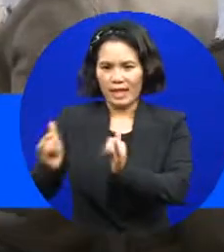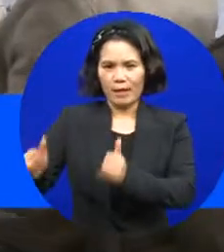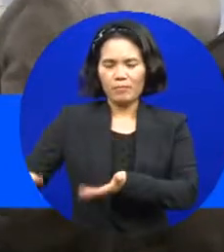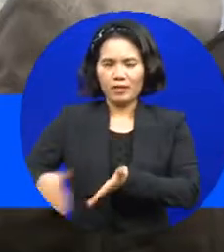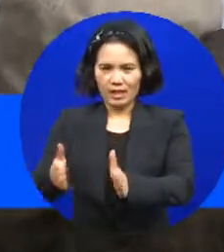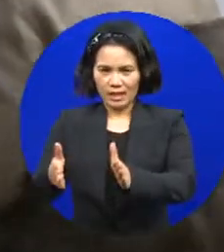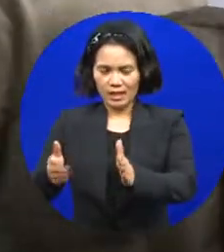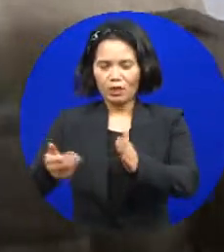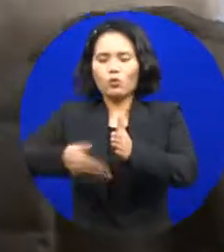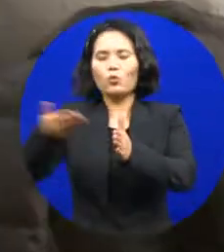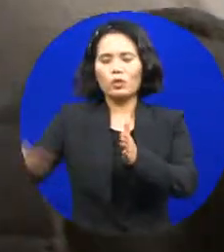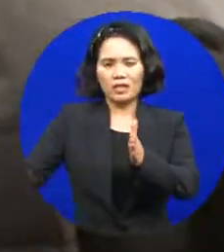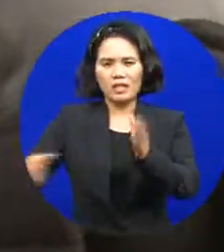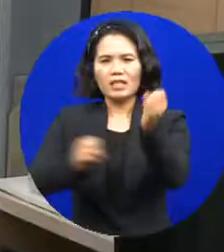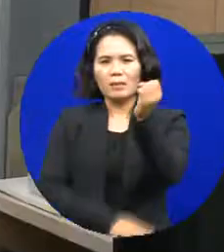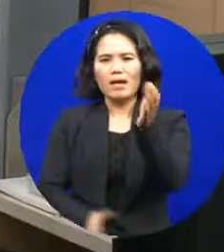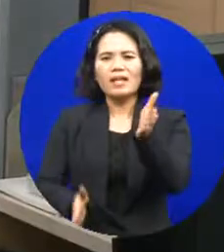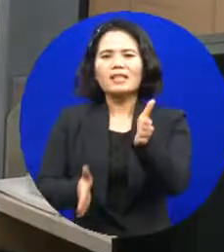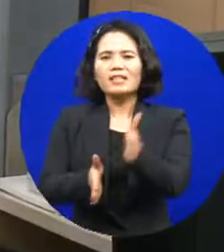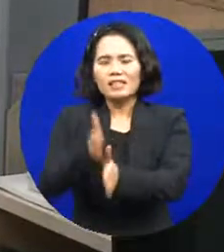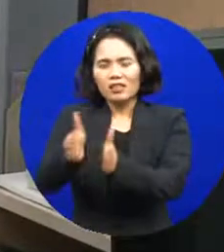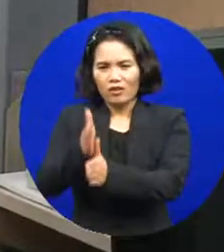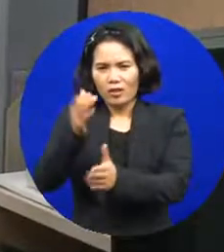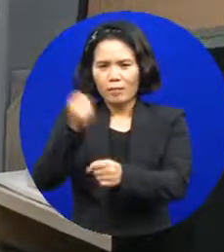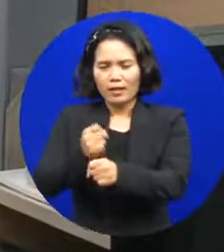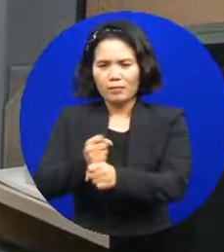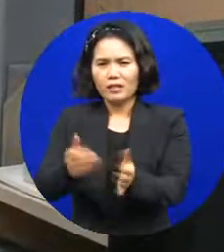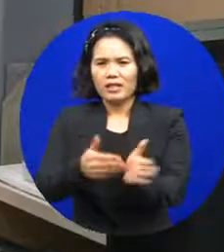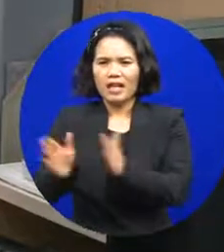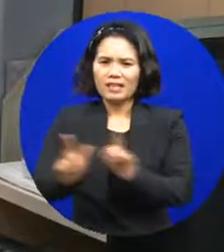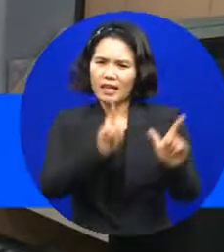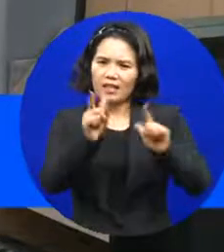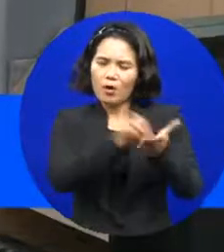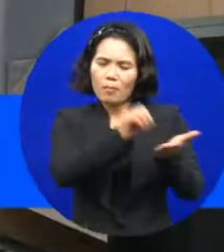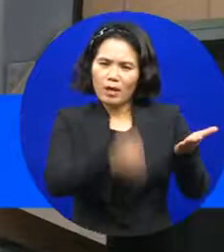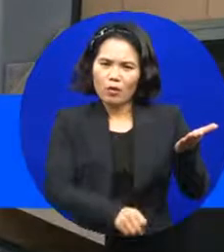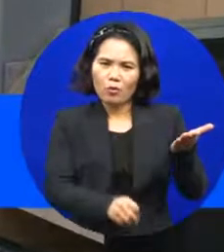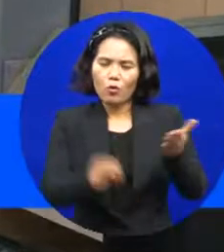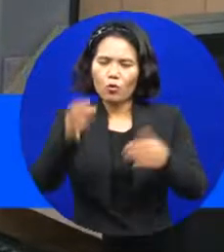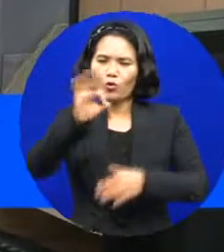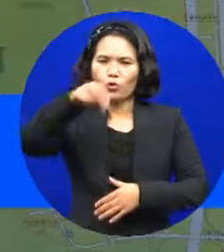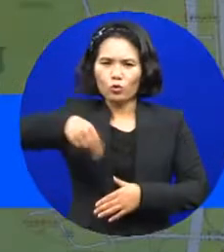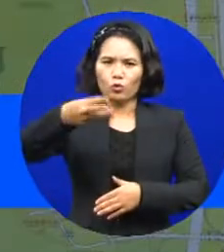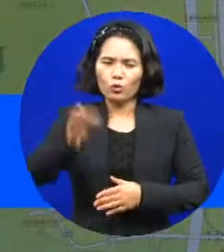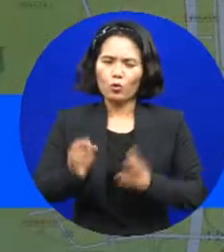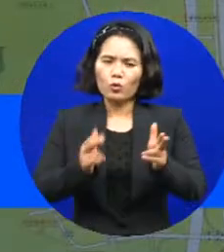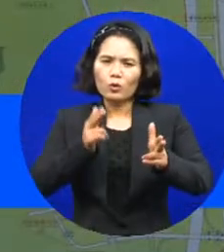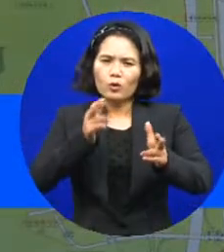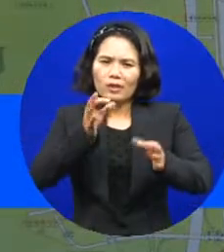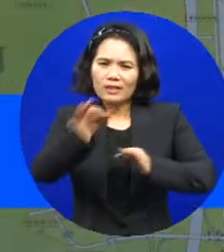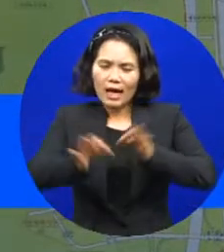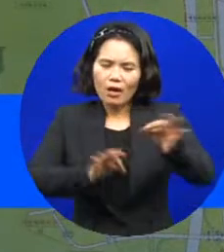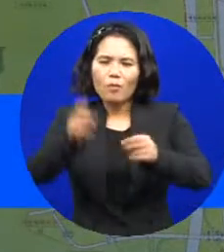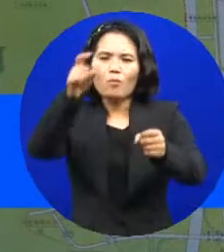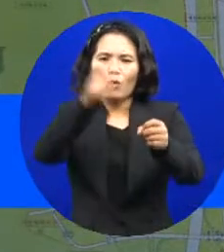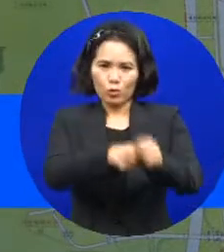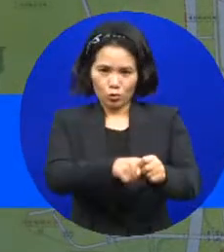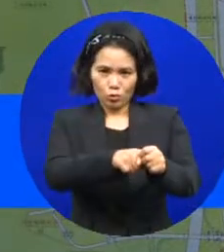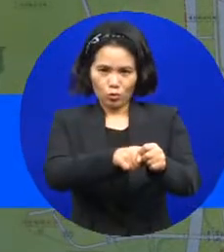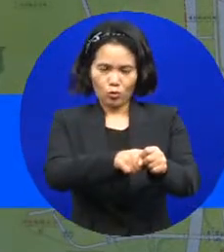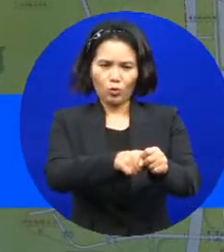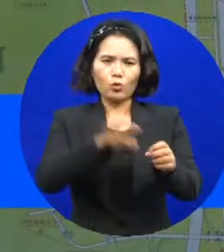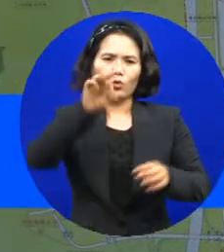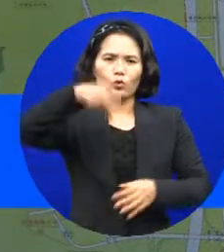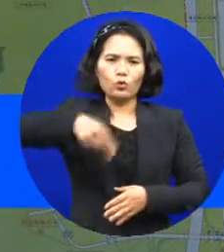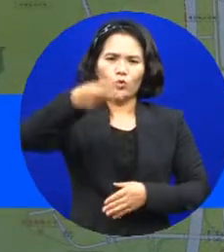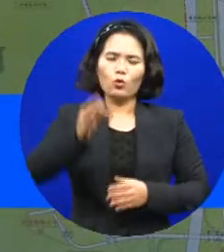공원, 하천 등 도시 기반 시설을 조성합니다. 주거 기능을 배제한 유통 상업 목적의 도시 개발로 적정 규모의